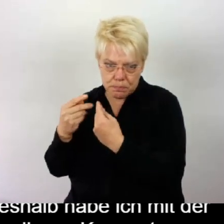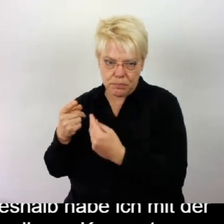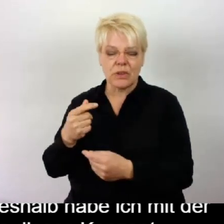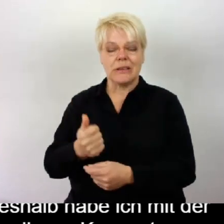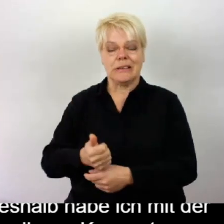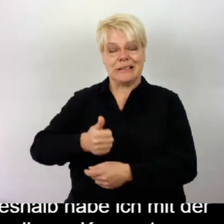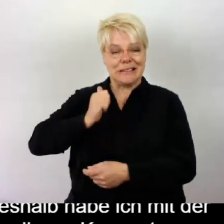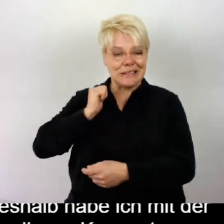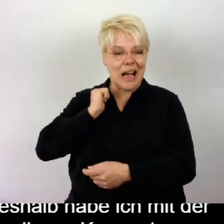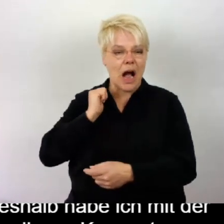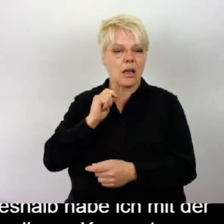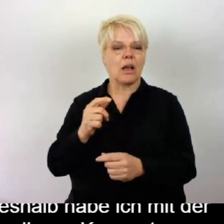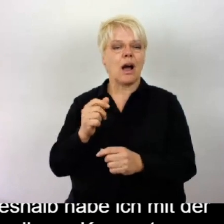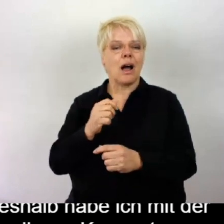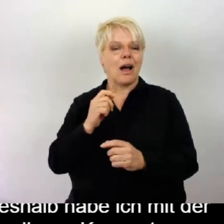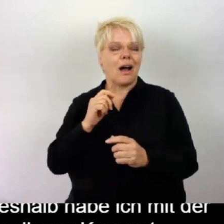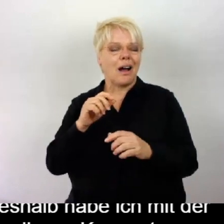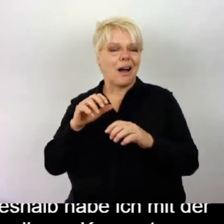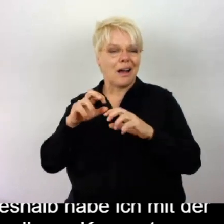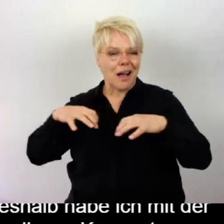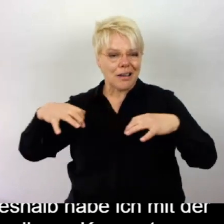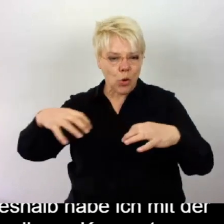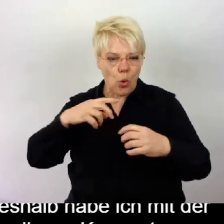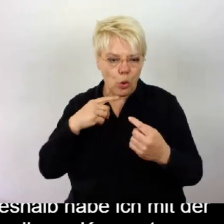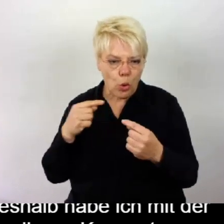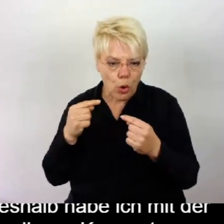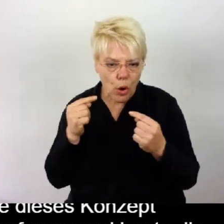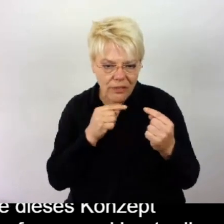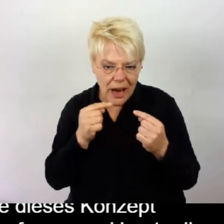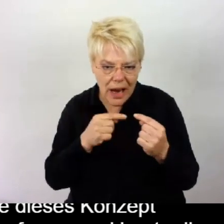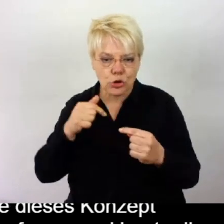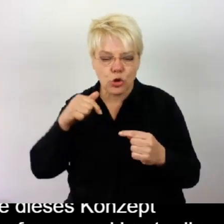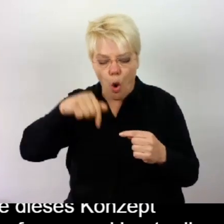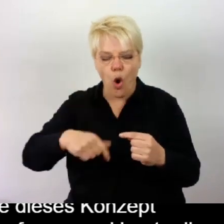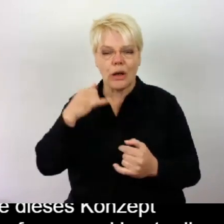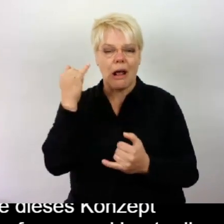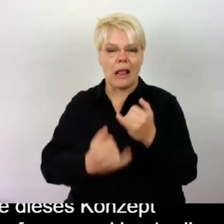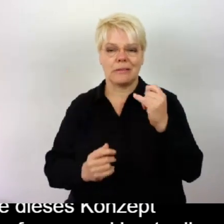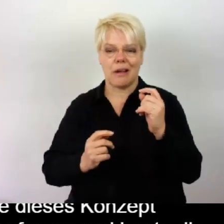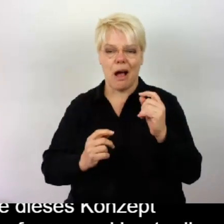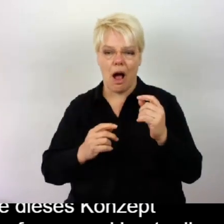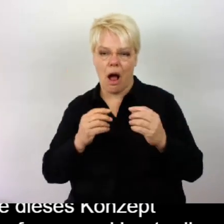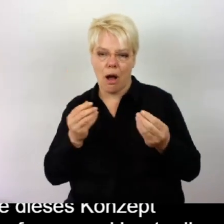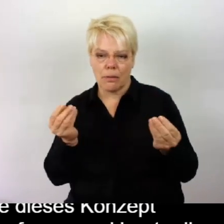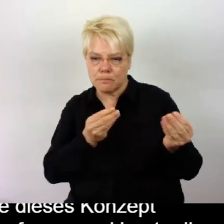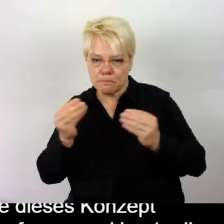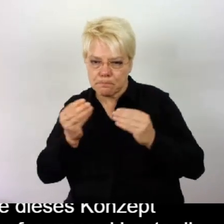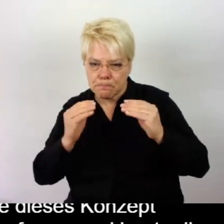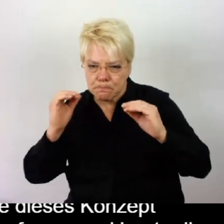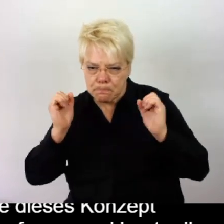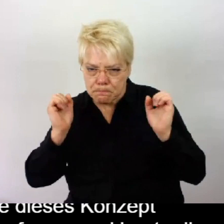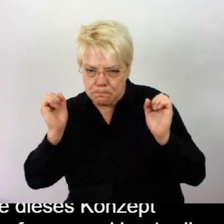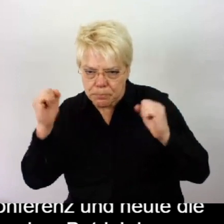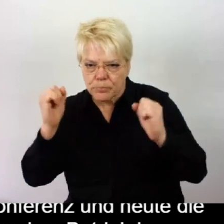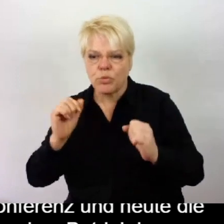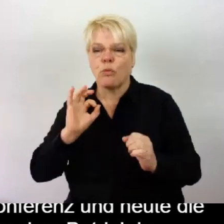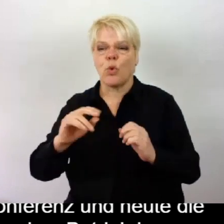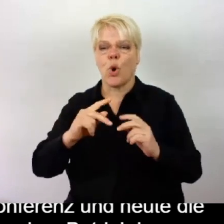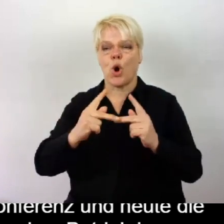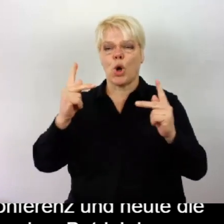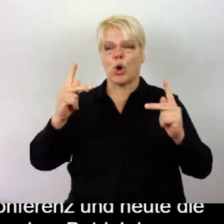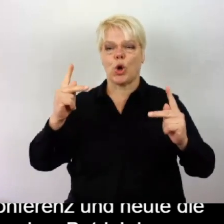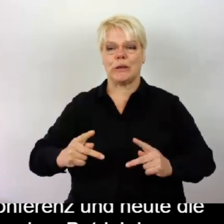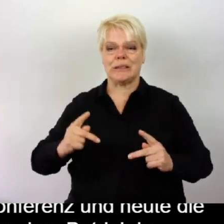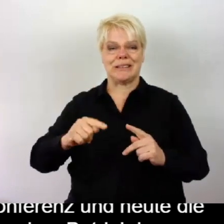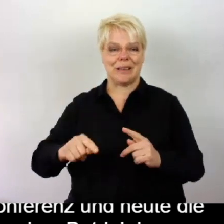man das machen kann. Bibliotheken, Büchereien, Musikschulen, Museen haben wir bereits angefahren,